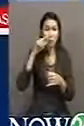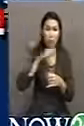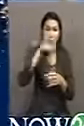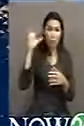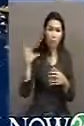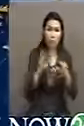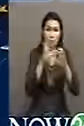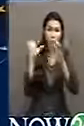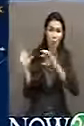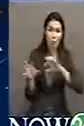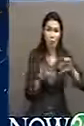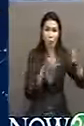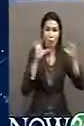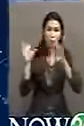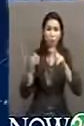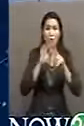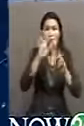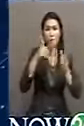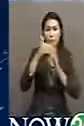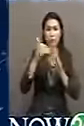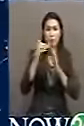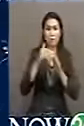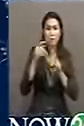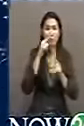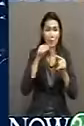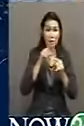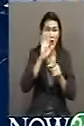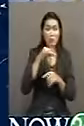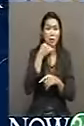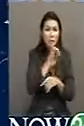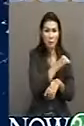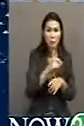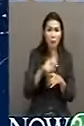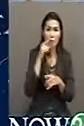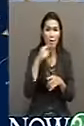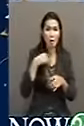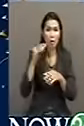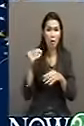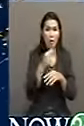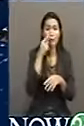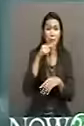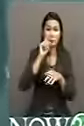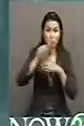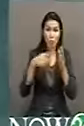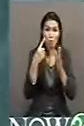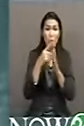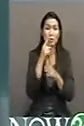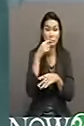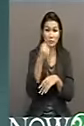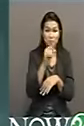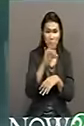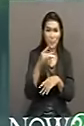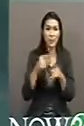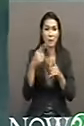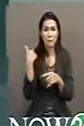เคลื่อนตัวไปทางตะวันตกค่อนไปทางด้านเหนือครับมุ่งหน้าสู่ช่องแคบไต้หวันด้วยความเร็ว18กิโลเมตรต่อชั่วโมงนอกจากนี้ยังมี